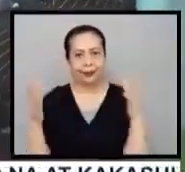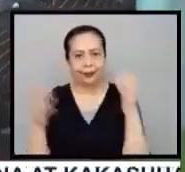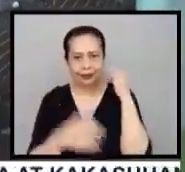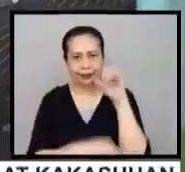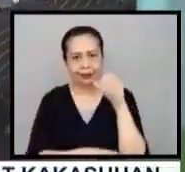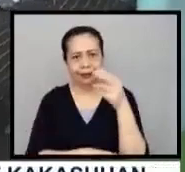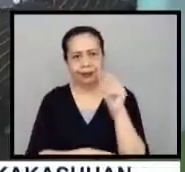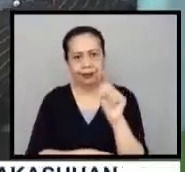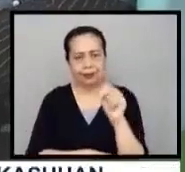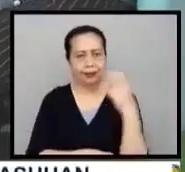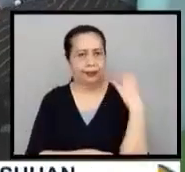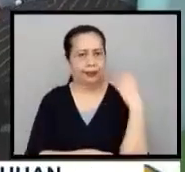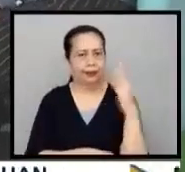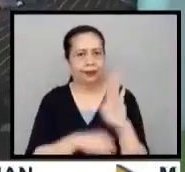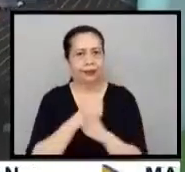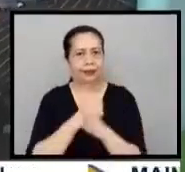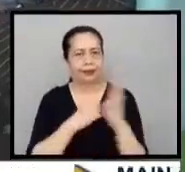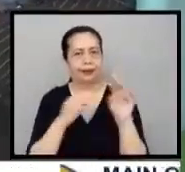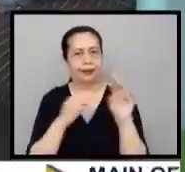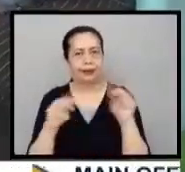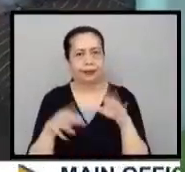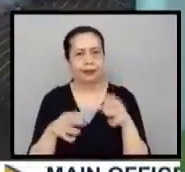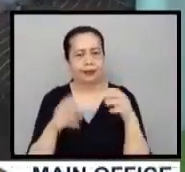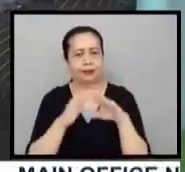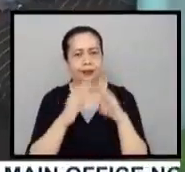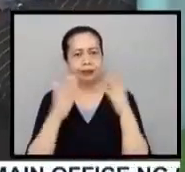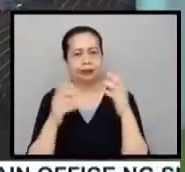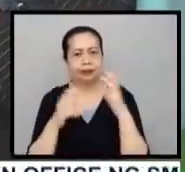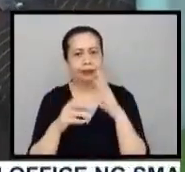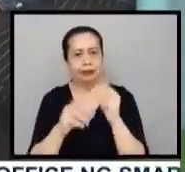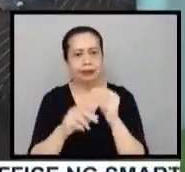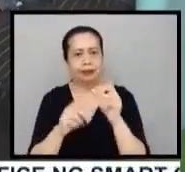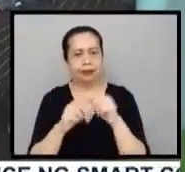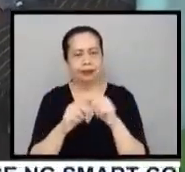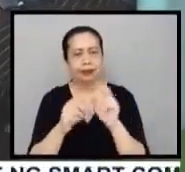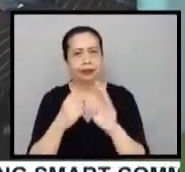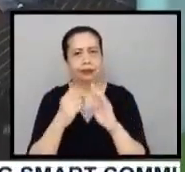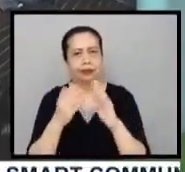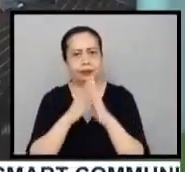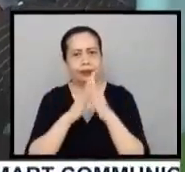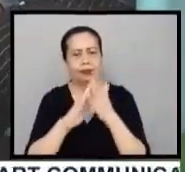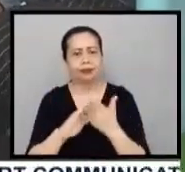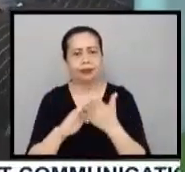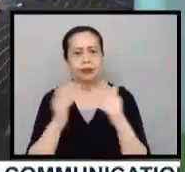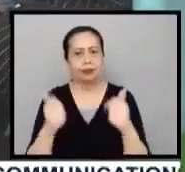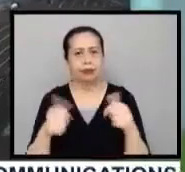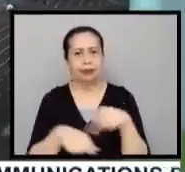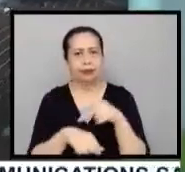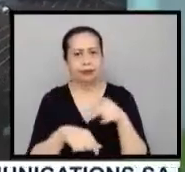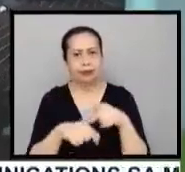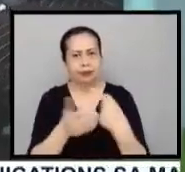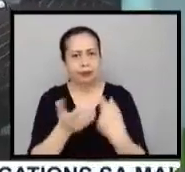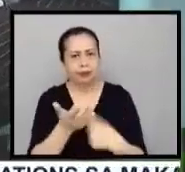Chief Branch Manager ng Heavenly Culture World Peace Restoration of Light. Sa ating pinag-usapan